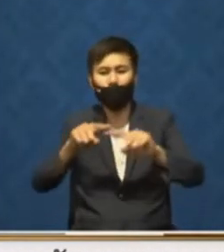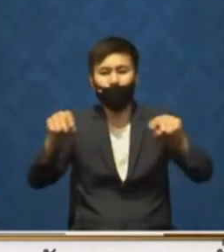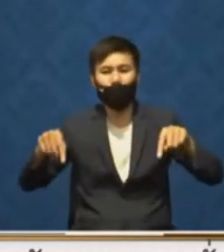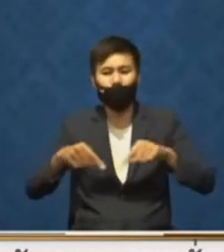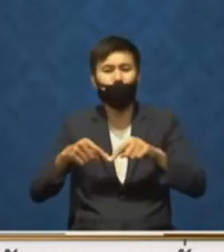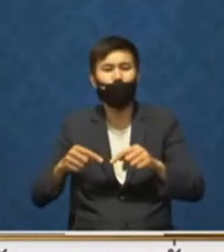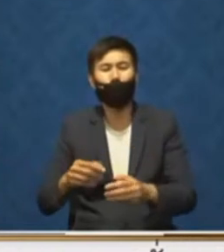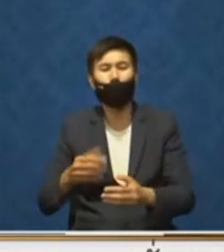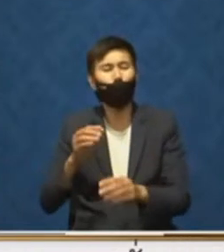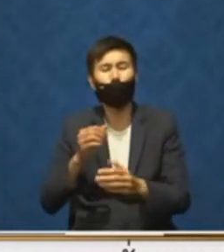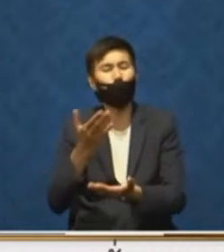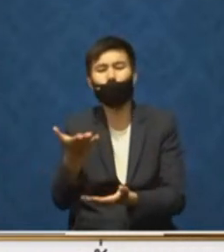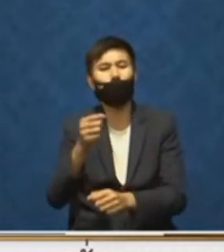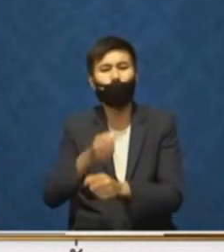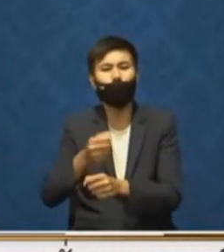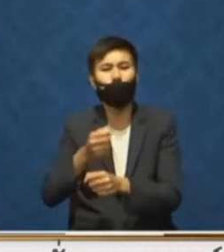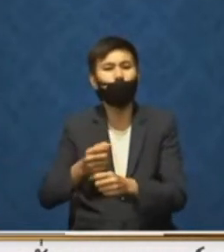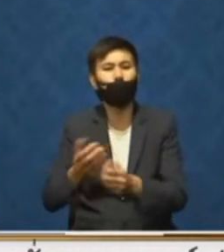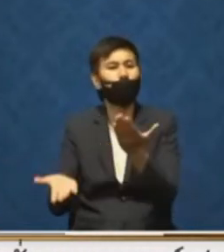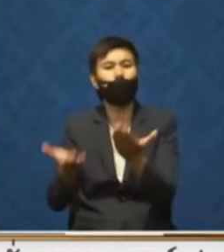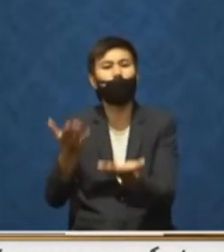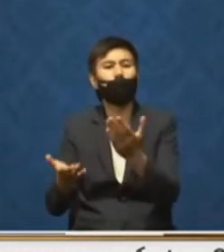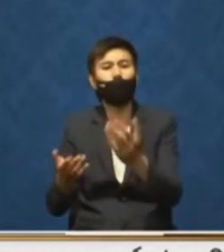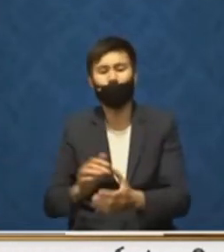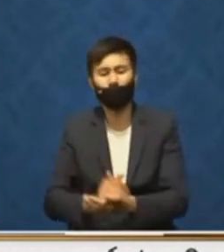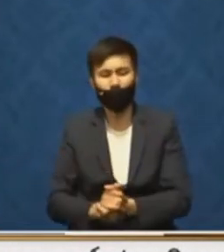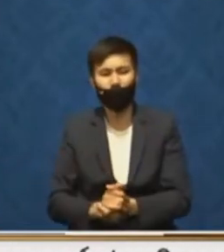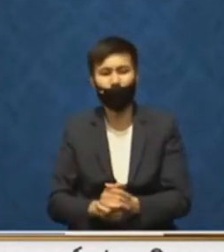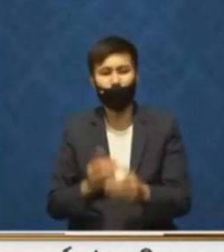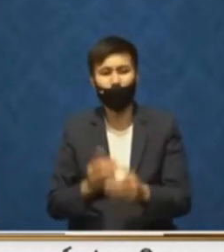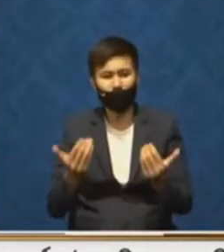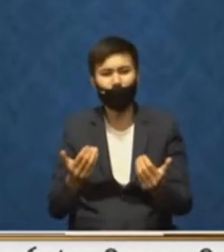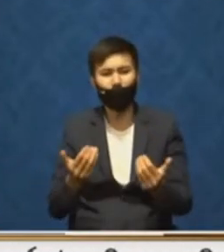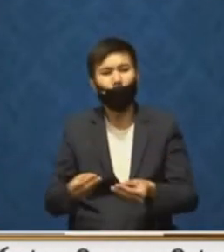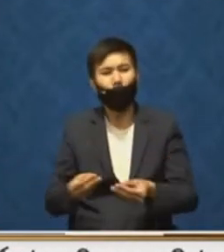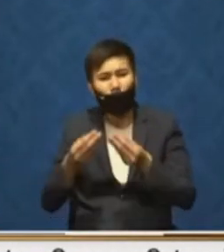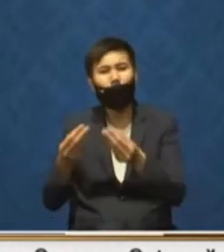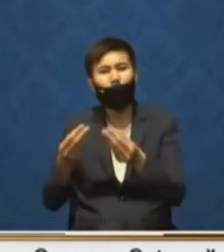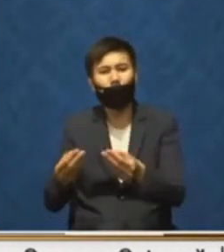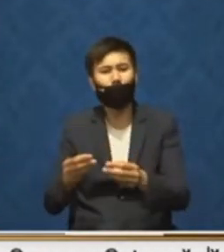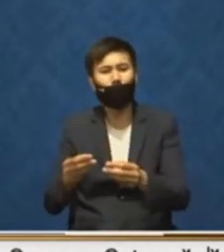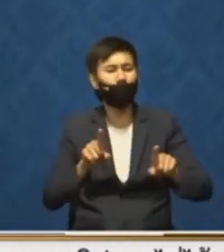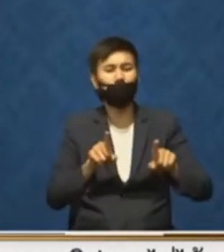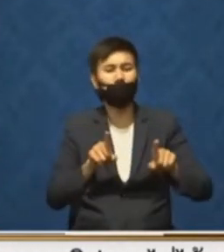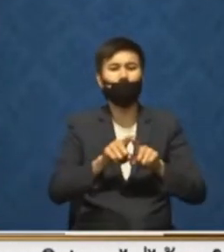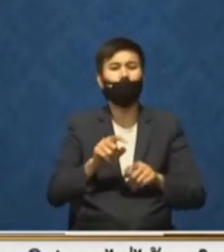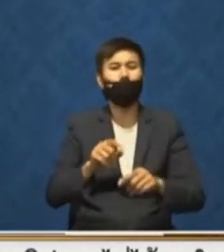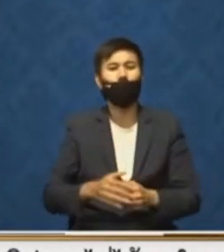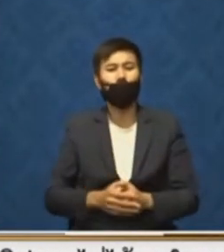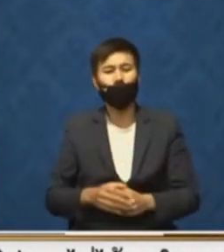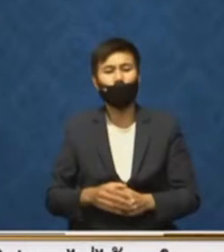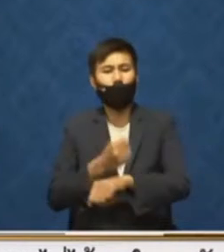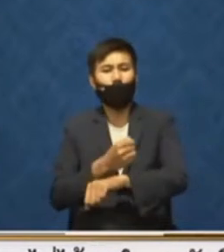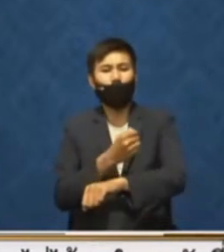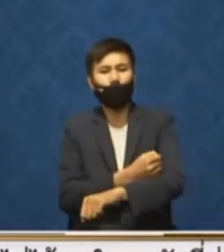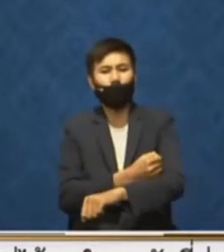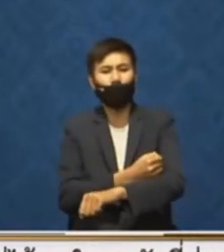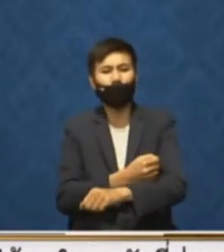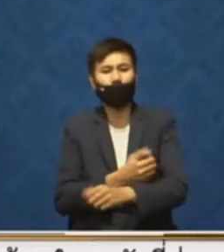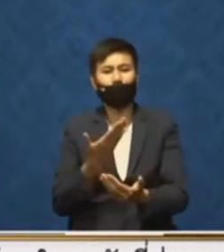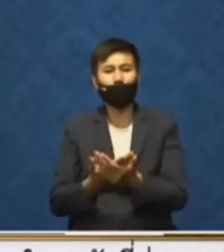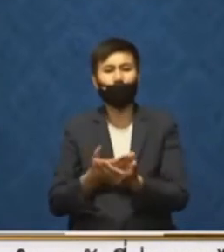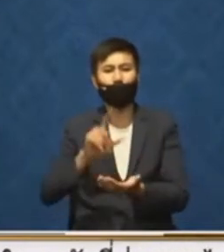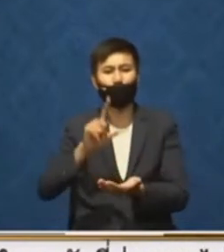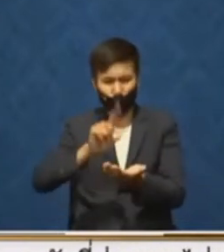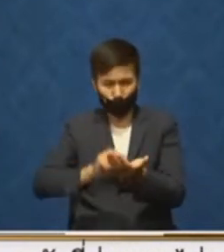ทุนอะไรกูเราไปเลยนะนั่นแหละคือความแตกต่างของเราที่เราให้เขาไม่ได้นะครับค่าแรงงานก็ต่ำกว่าเรานั้นบอกประเทศไหนที่